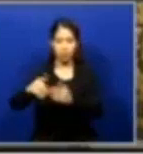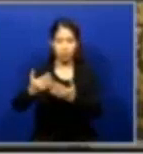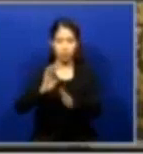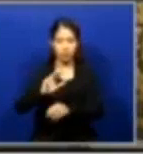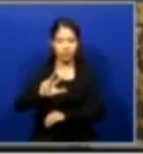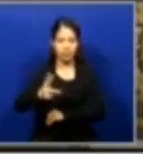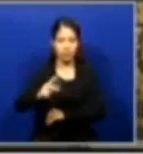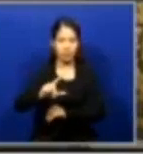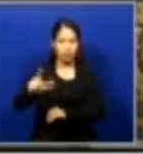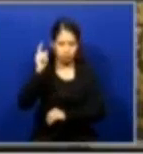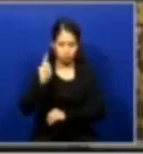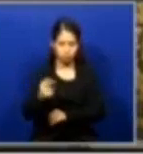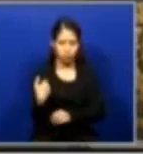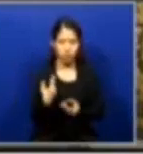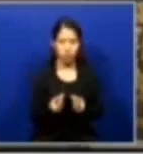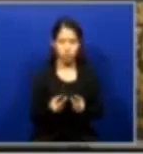ามีปุ๋ยใช้